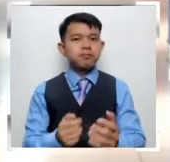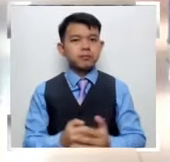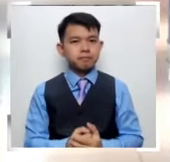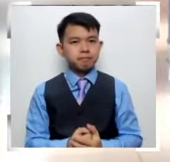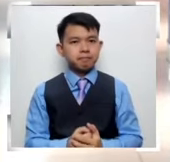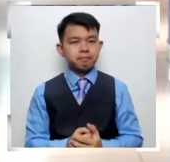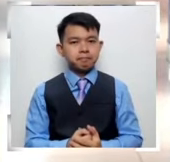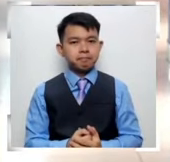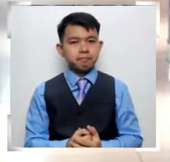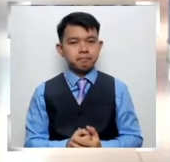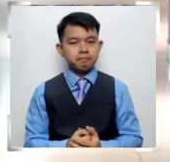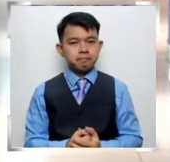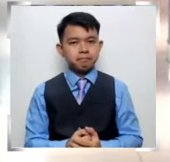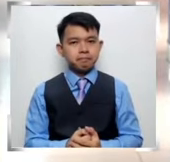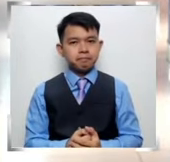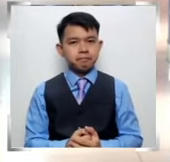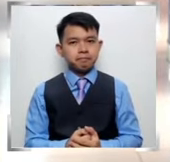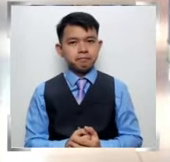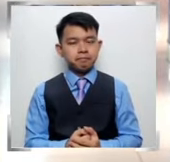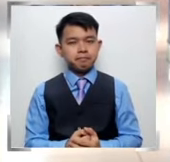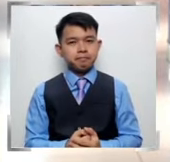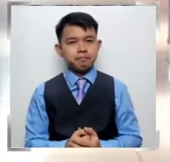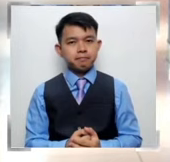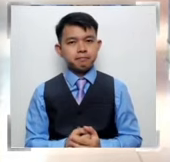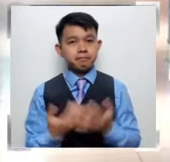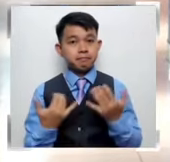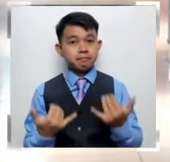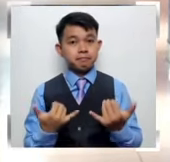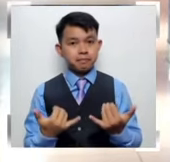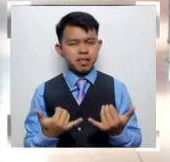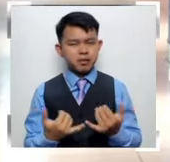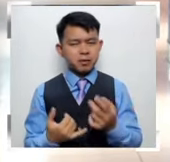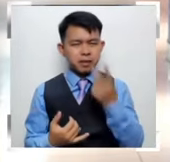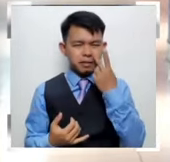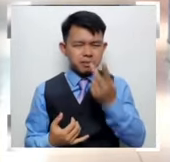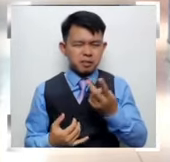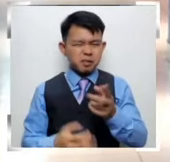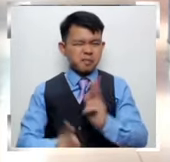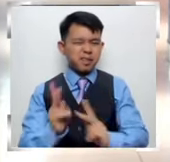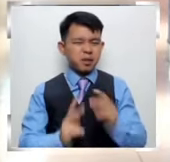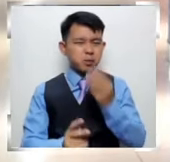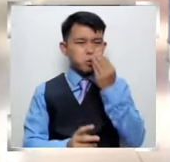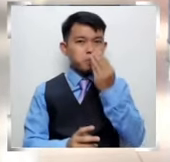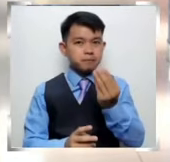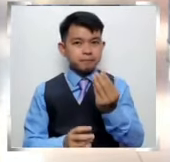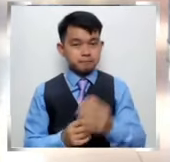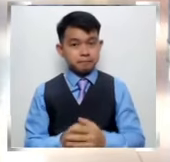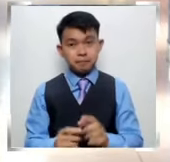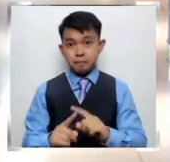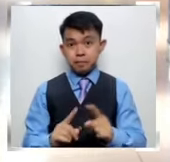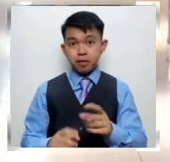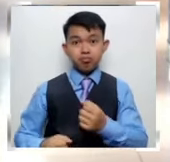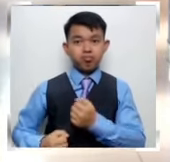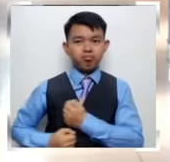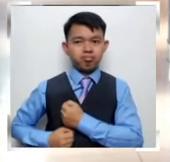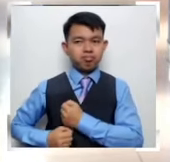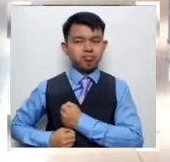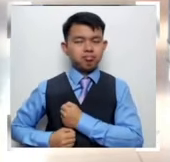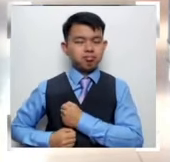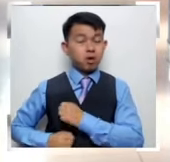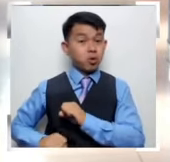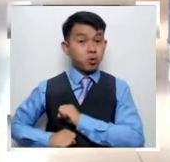Pia, sa ngayon ay hindi pa naman ganun karami yung mga pasahero rito sa PITX, pero mahigpit yung seguridad at mas ihigpit pa,